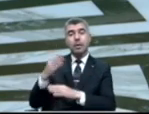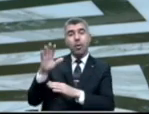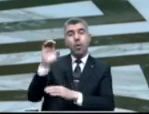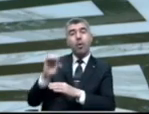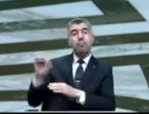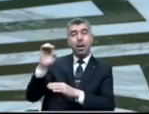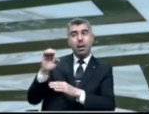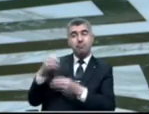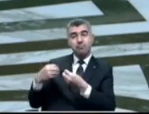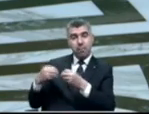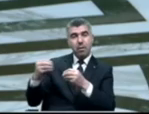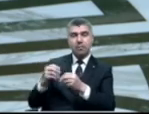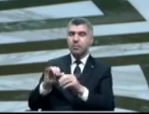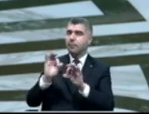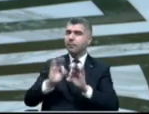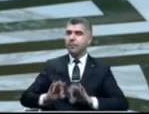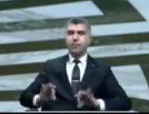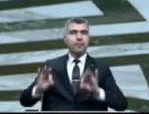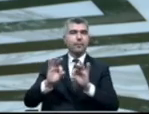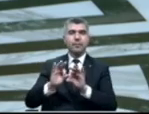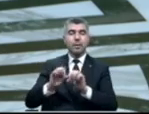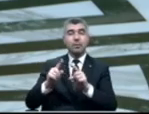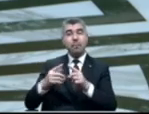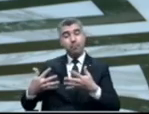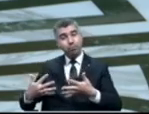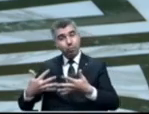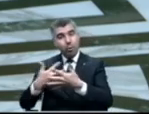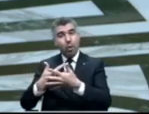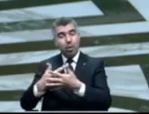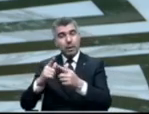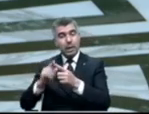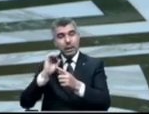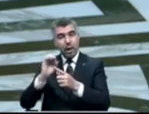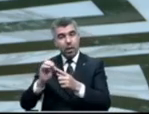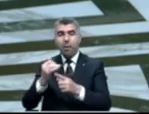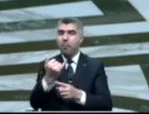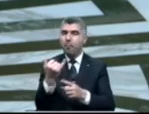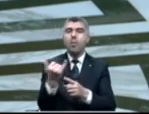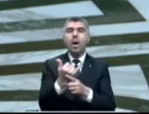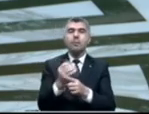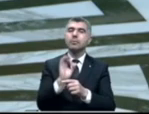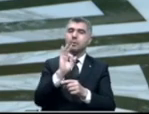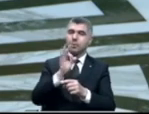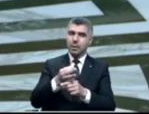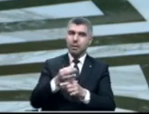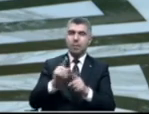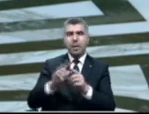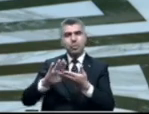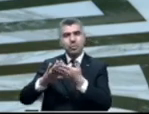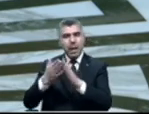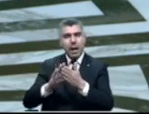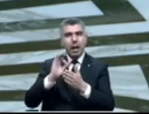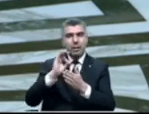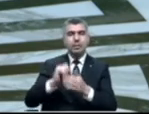يعني الجوده واخا نتاج مزيان الا ما داش على هذا التكتل وهذا التجميع.